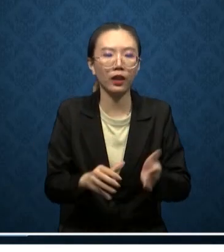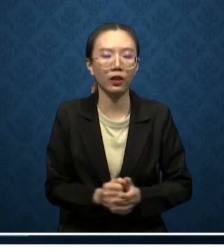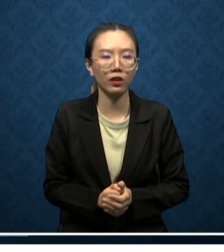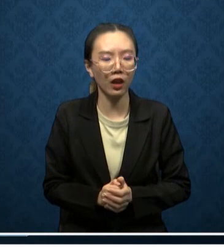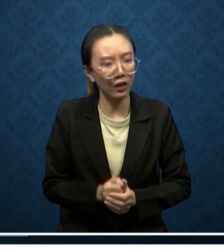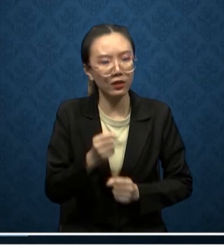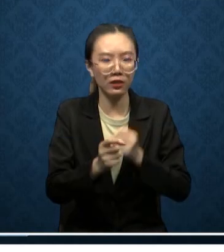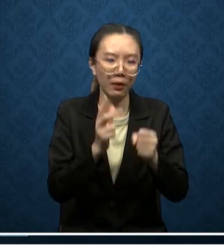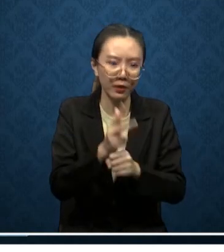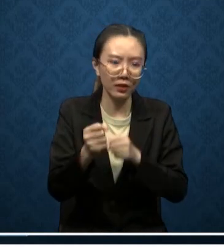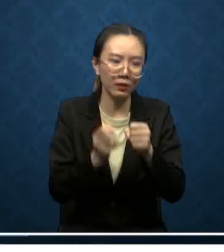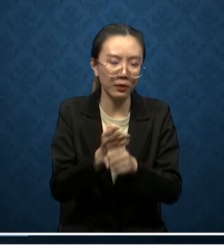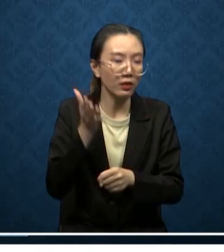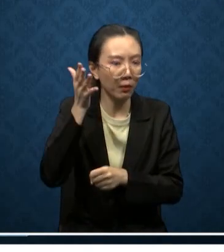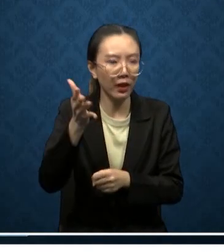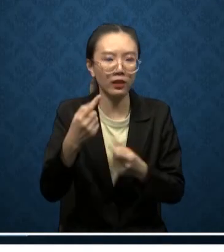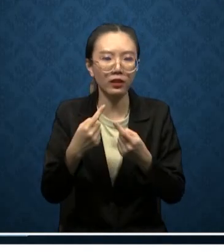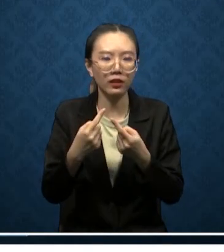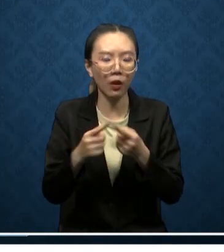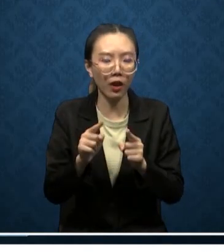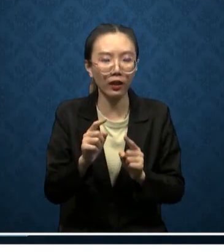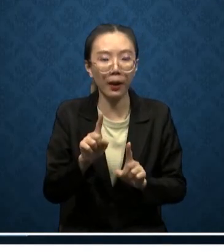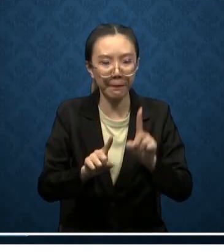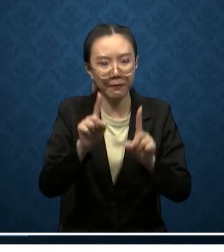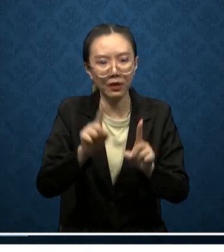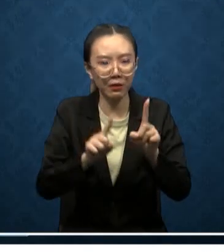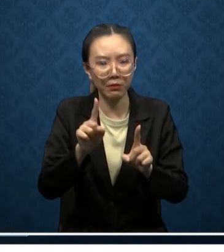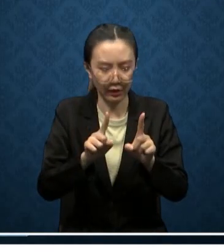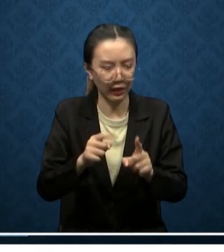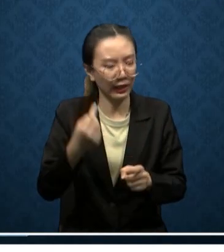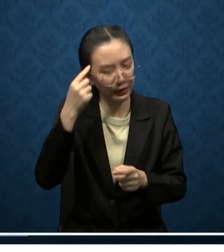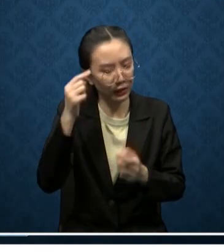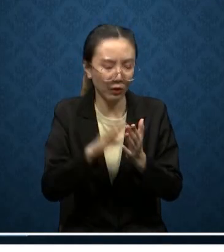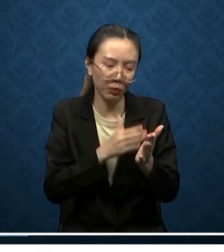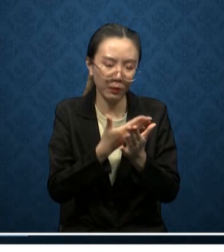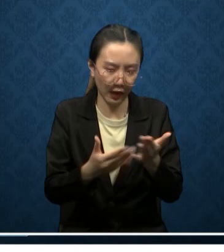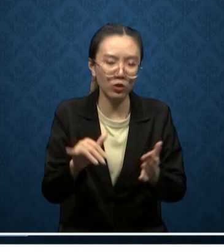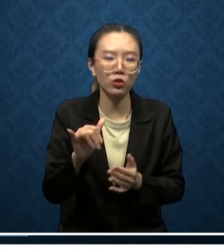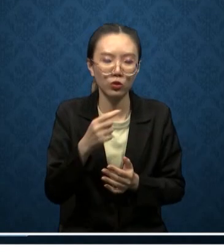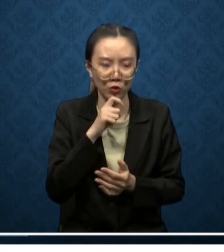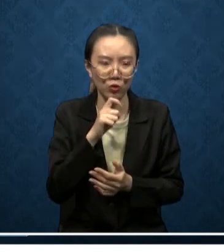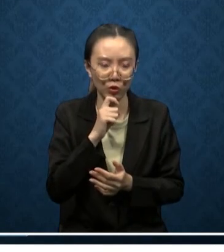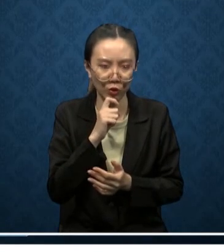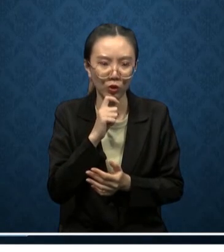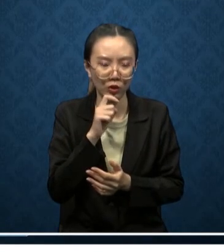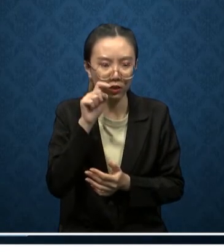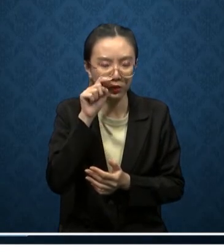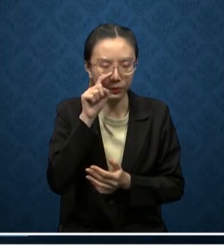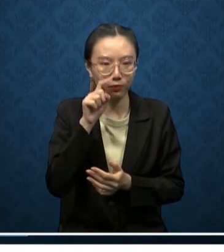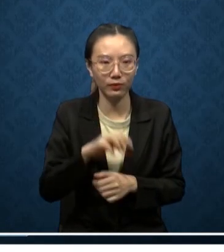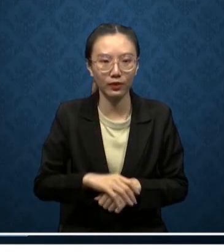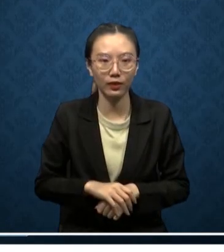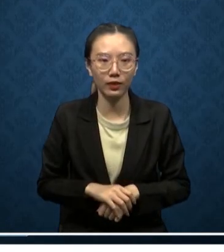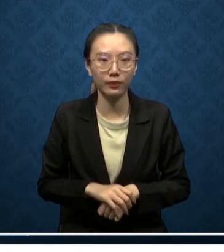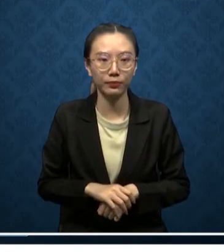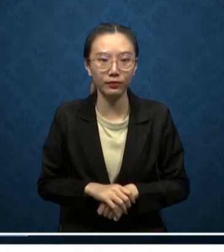ปี 4ปีข้างหน้าแต่การประเมินเบื้องต้นขณะนี้เนี่ยยังยังต้องอยู่ในักการวางแผนที่ต้องชัดเจนขึ้นโดยยิ่งการขยายผลในเชิงอุตสาหกรรม